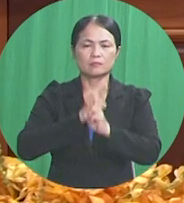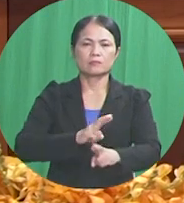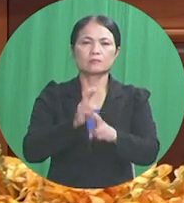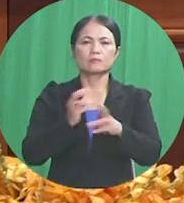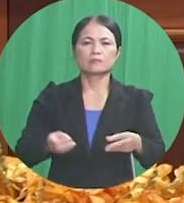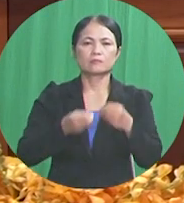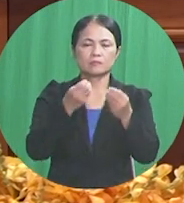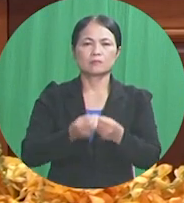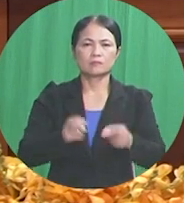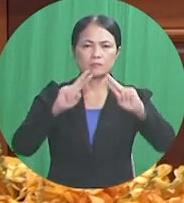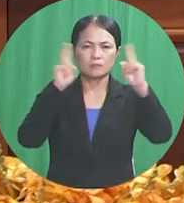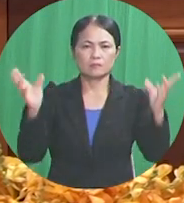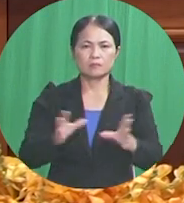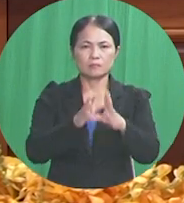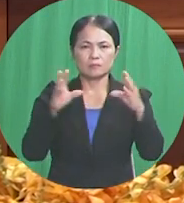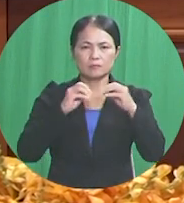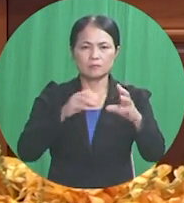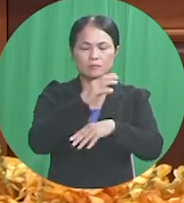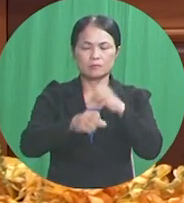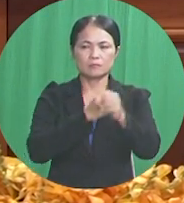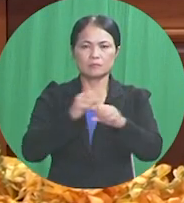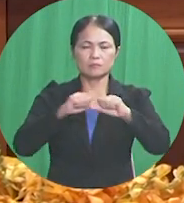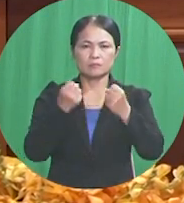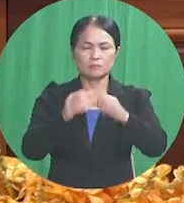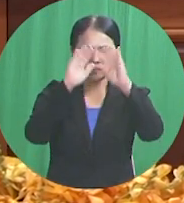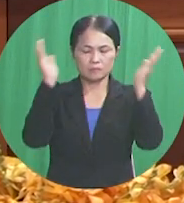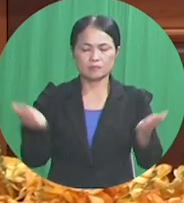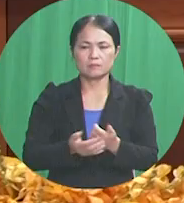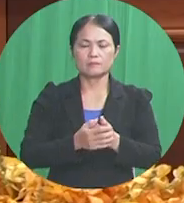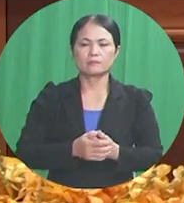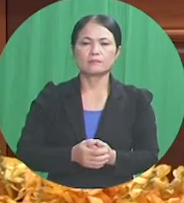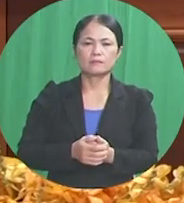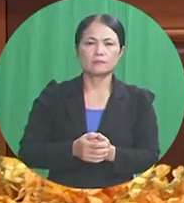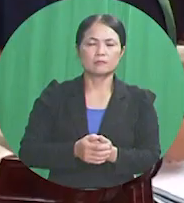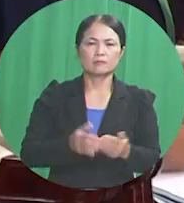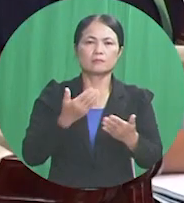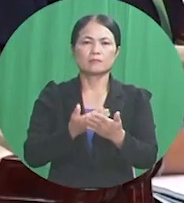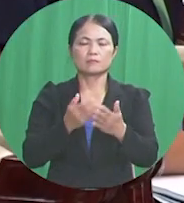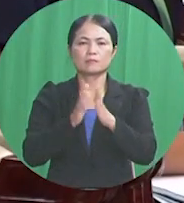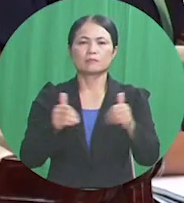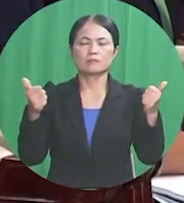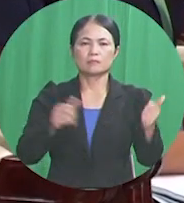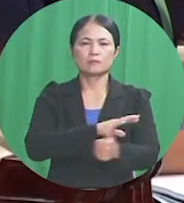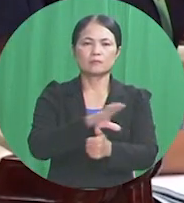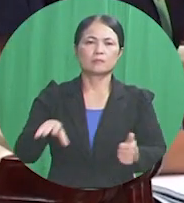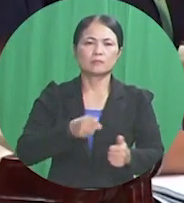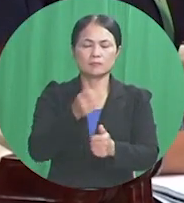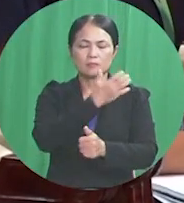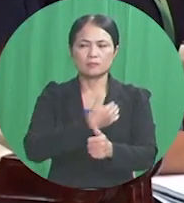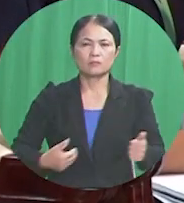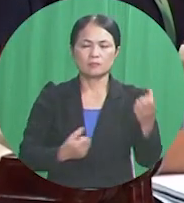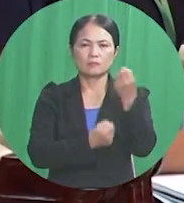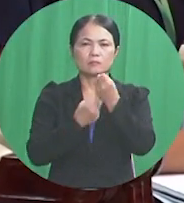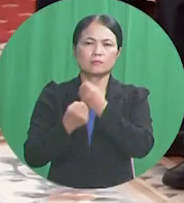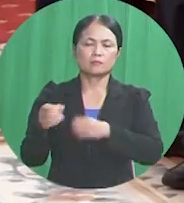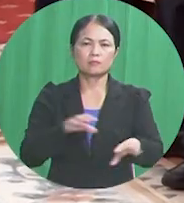จูนอังมหาสันนิบาตประจำชนำระบอบองกาสหประชาชาติขนงนิมรถสภากัมพูชีสำแดงความโตรไป